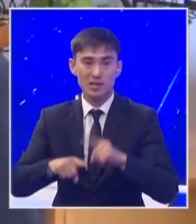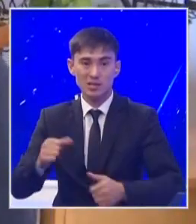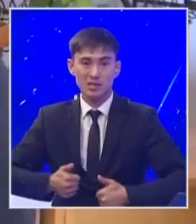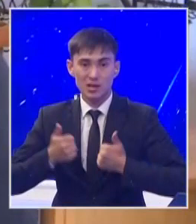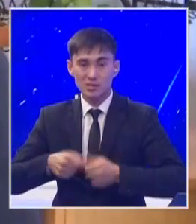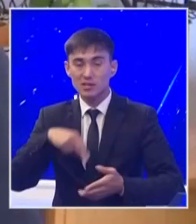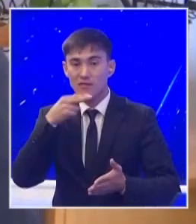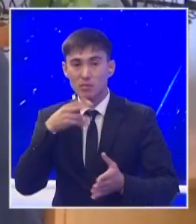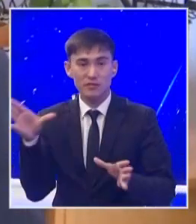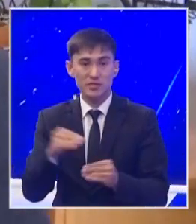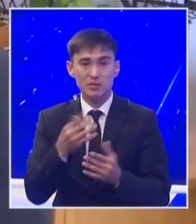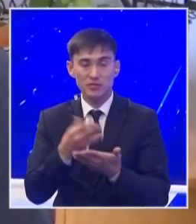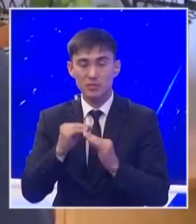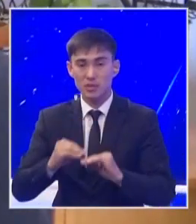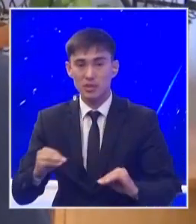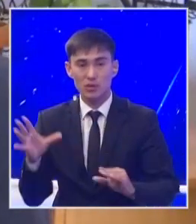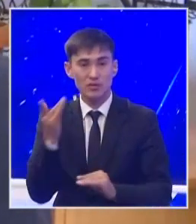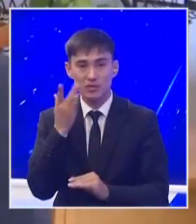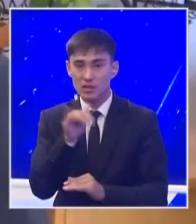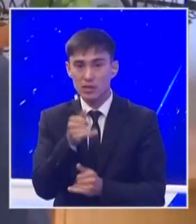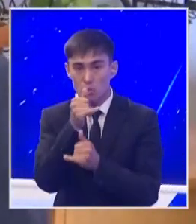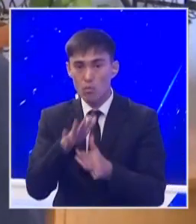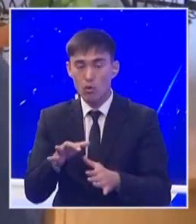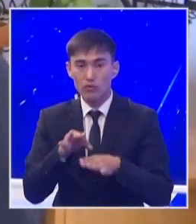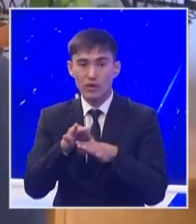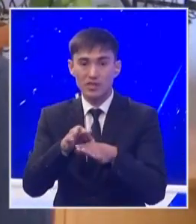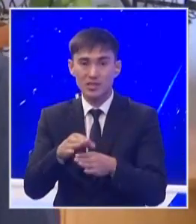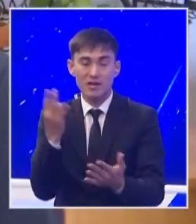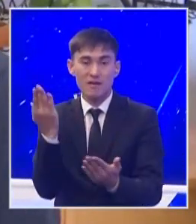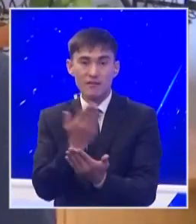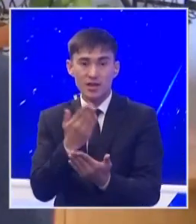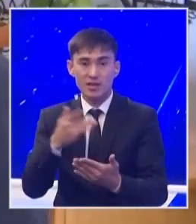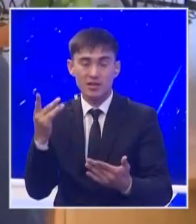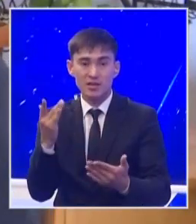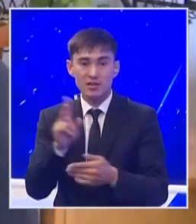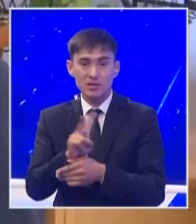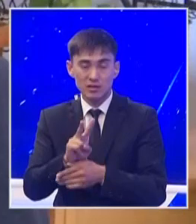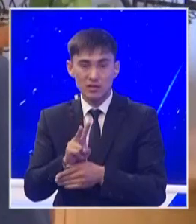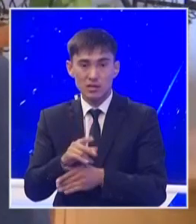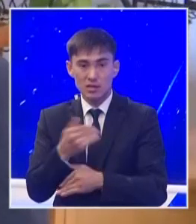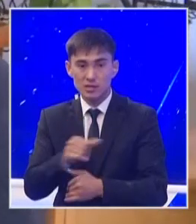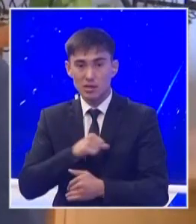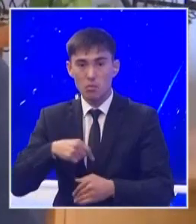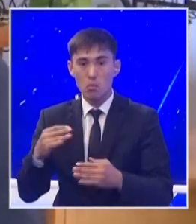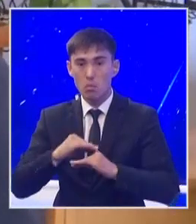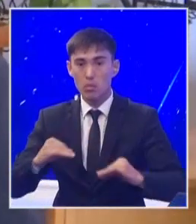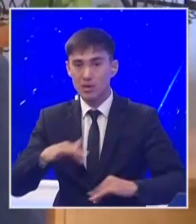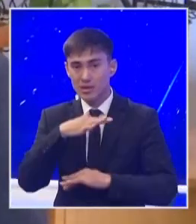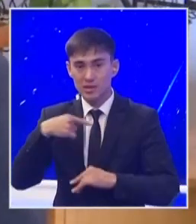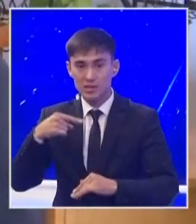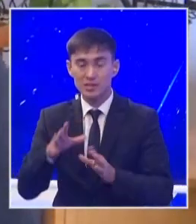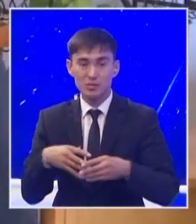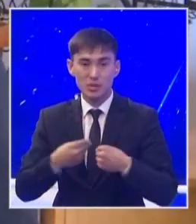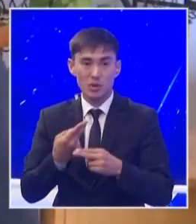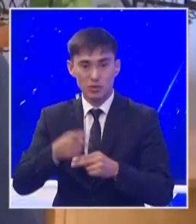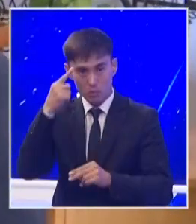уделять внимание всем своим детям, но не всегда могут водить их в кинотеатр. Я сам из многодетной семьи, поэтому прекрасно это понимаю. Поэтому